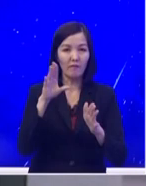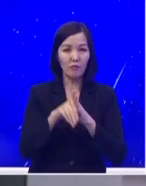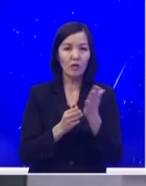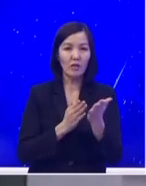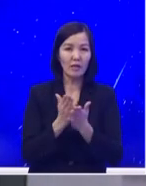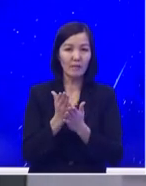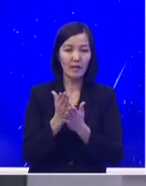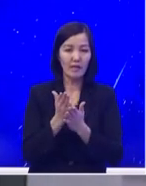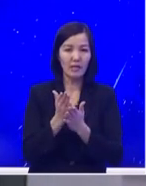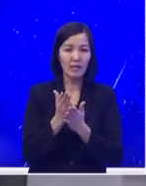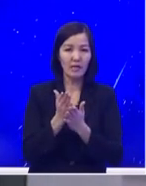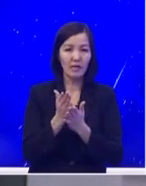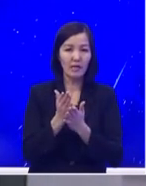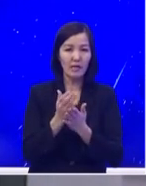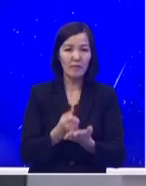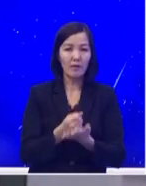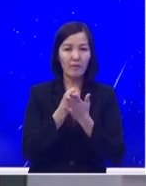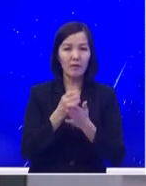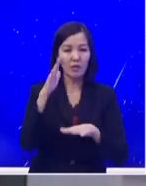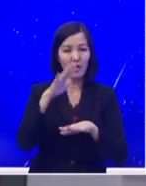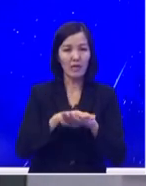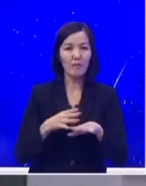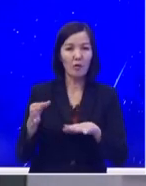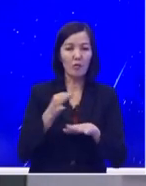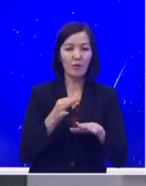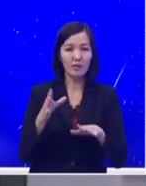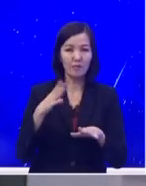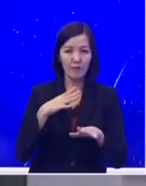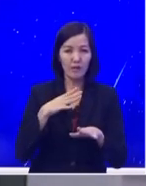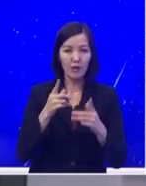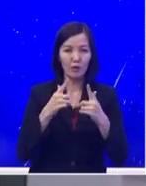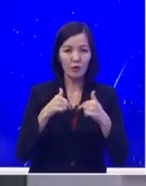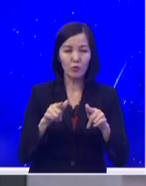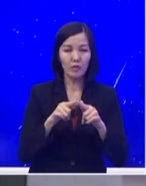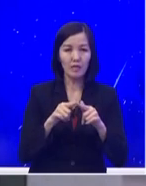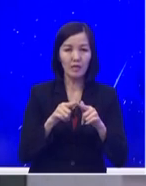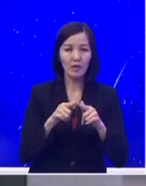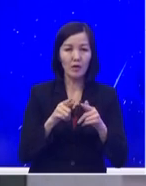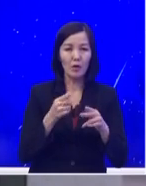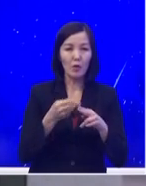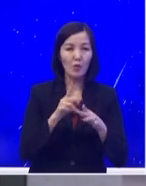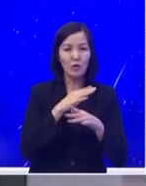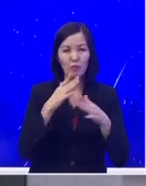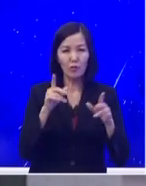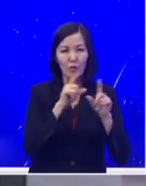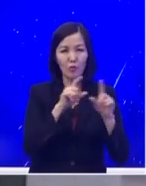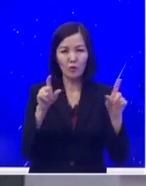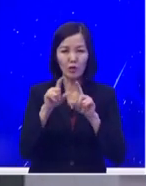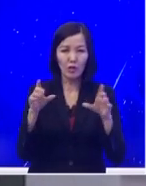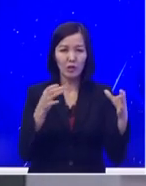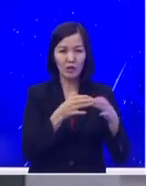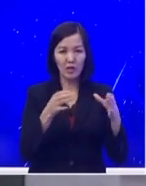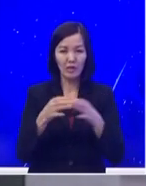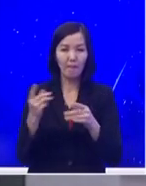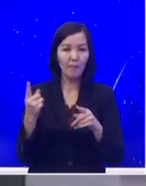политики при поддержке акима области были созданы и функционирует очень много учреждений, в том числе это